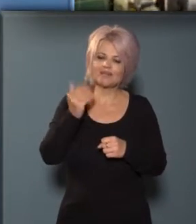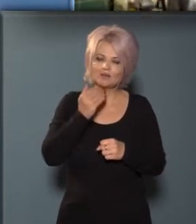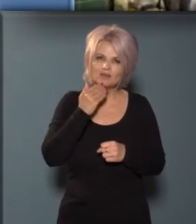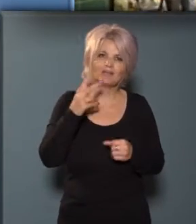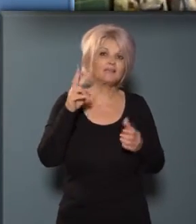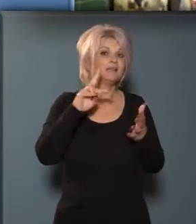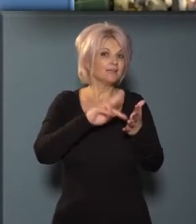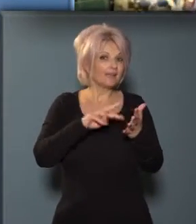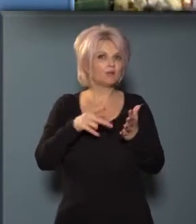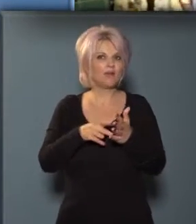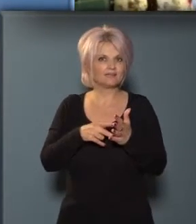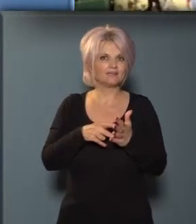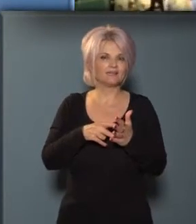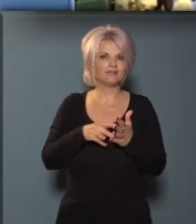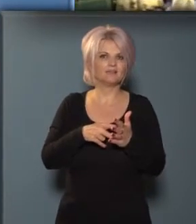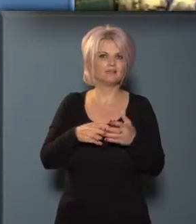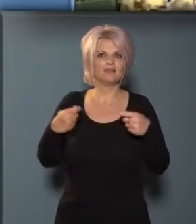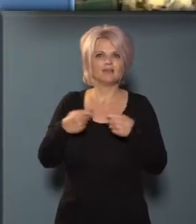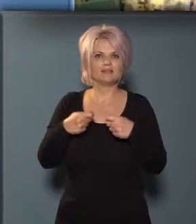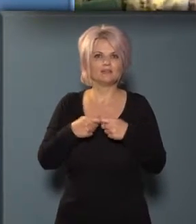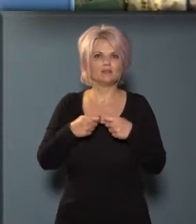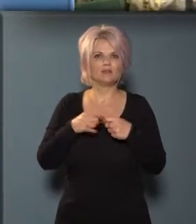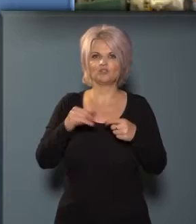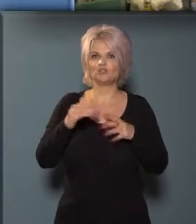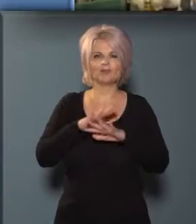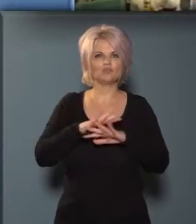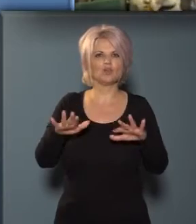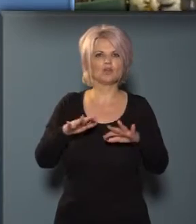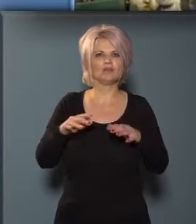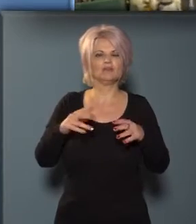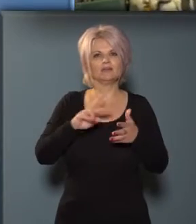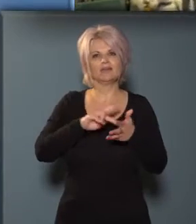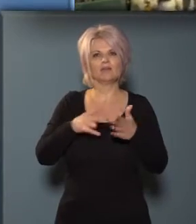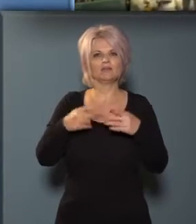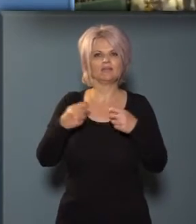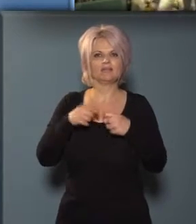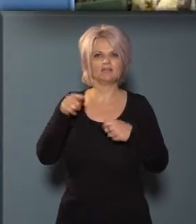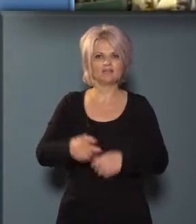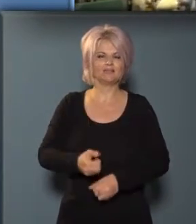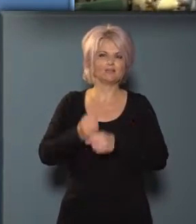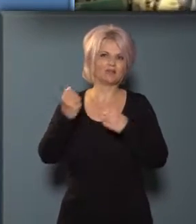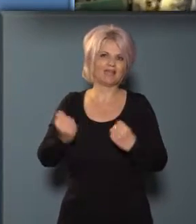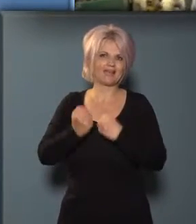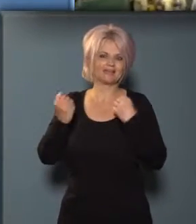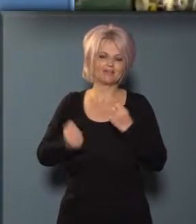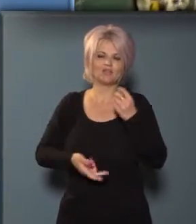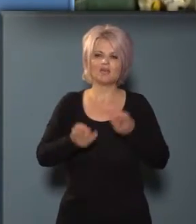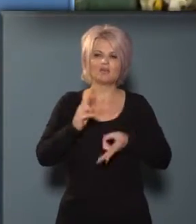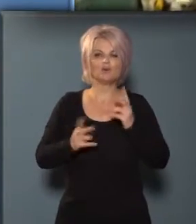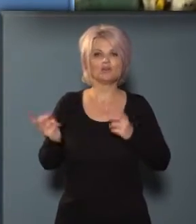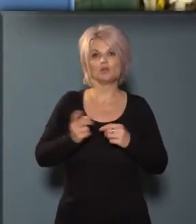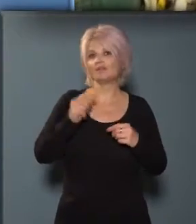a kerületi egyesületek, és nem csak kerületi egyesületek is itt tartják az edzéseket. Hogy jöttél te a